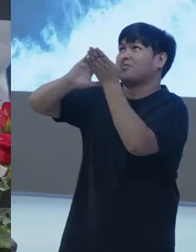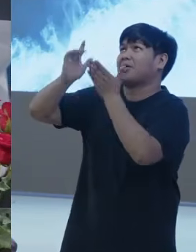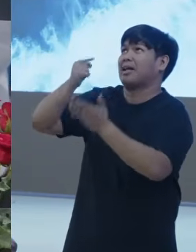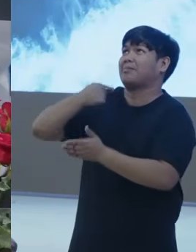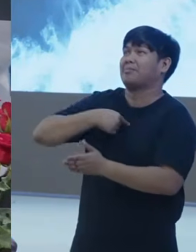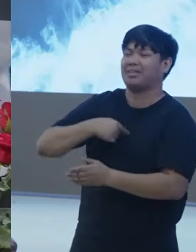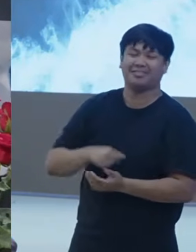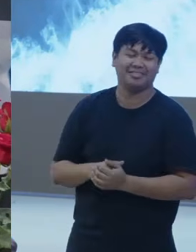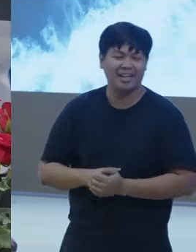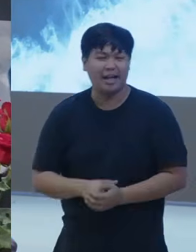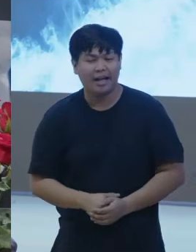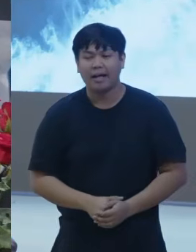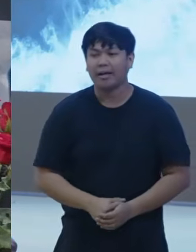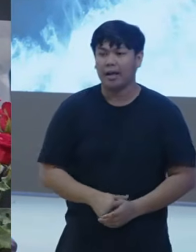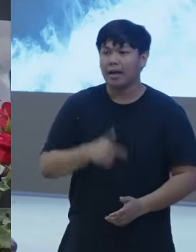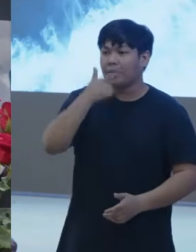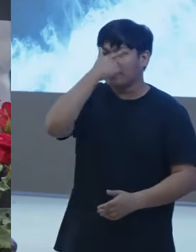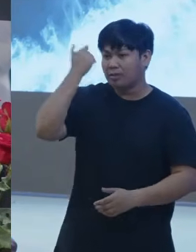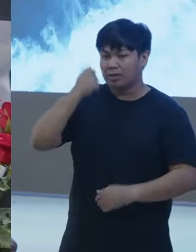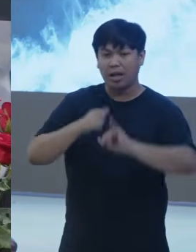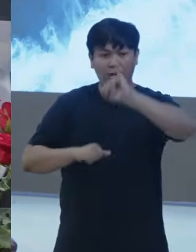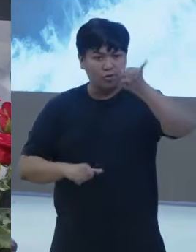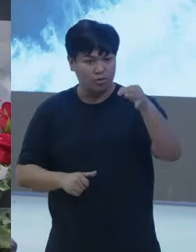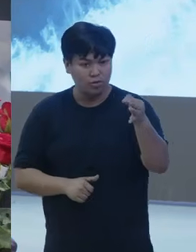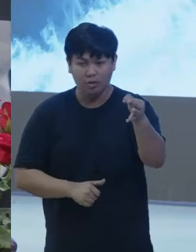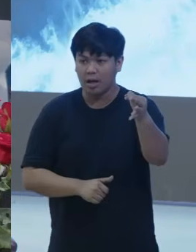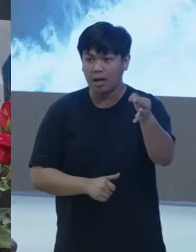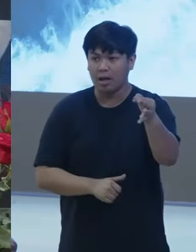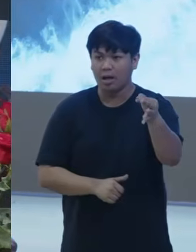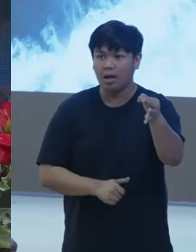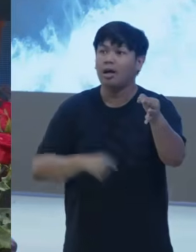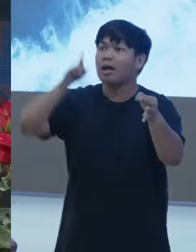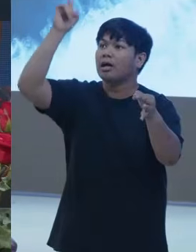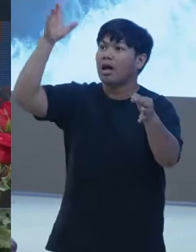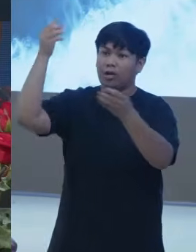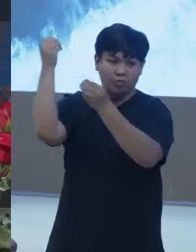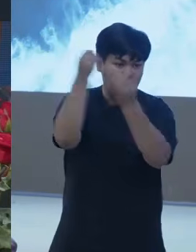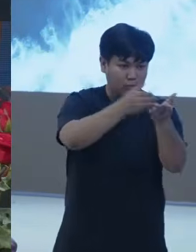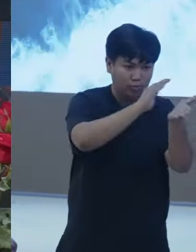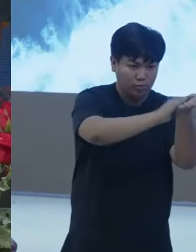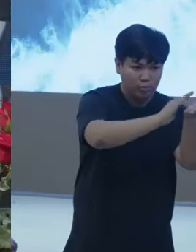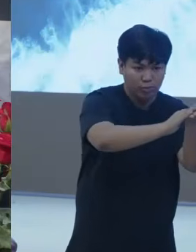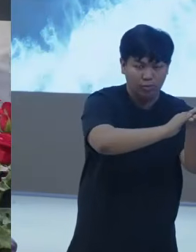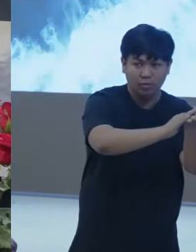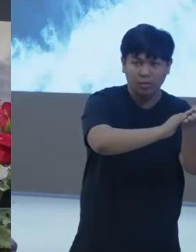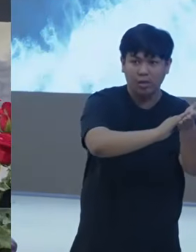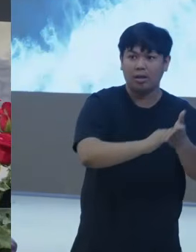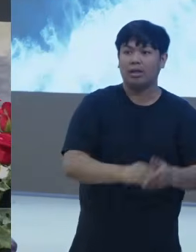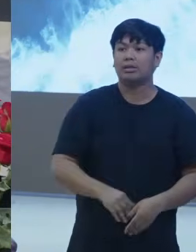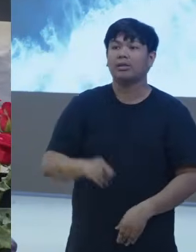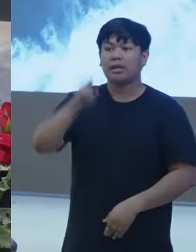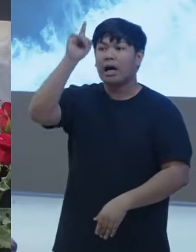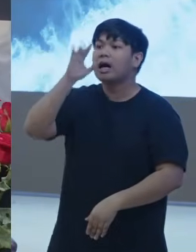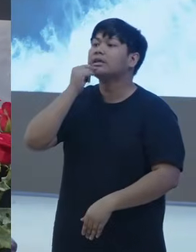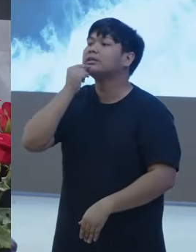siya nagpatawad sa kapwa niyang makasalanan. And sabi ni Pablo sa Ephesians 4:32, "Be kind to one another,